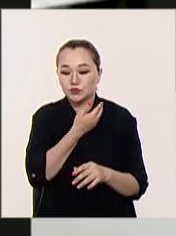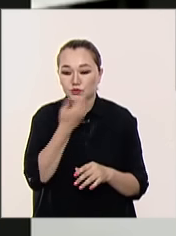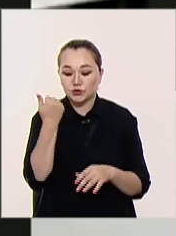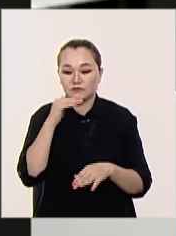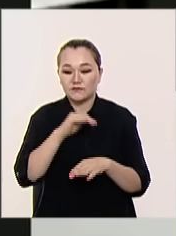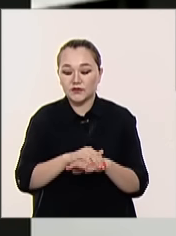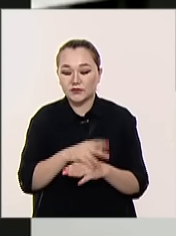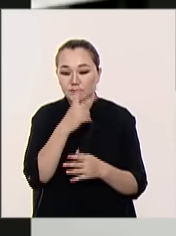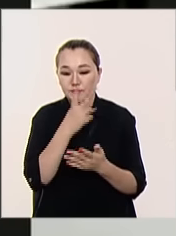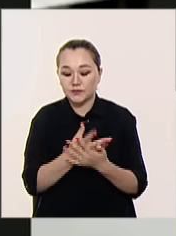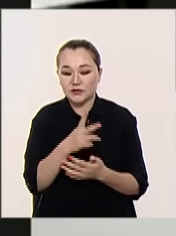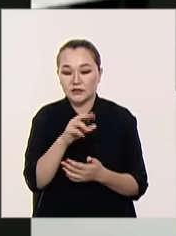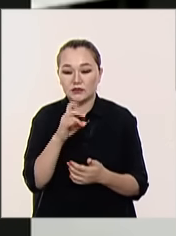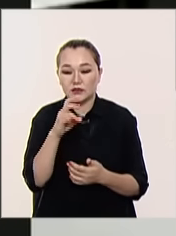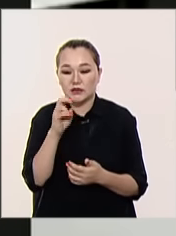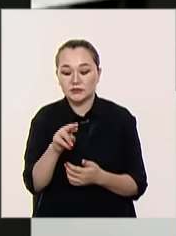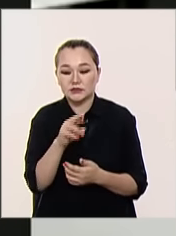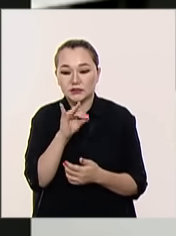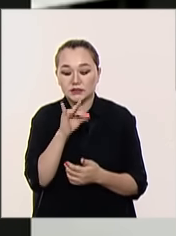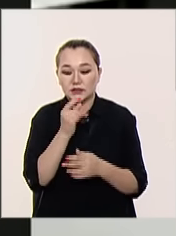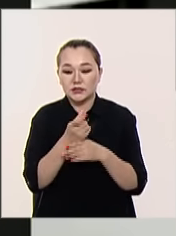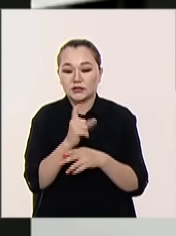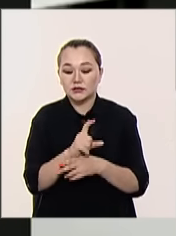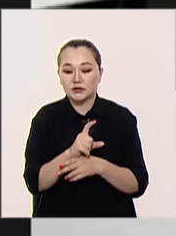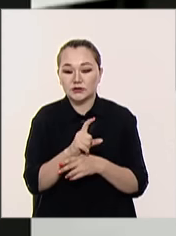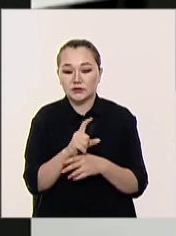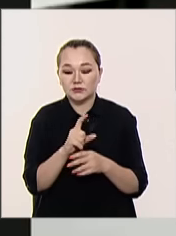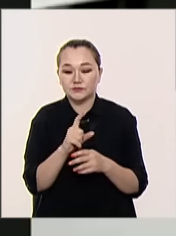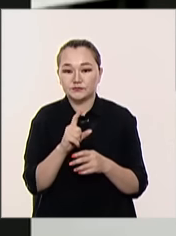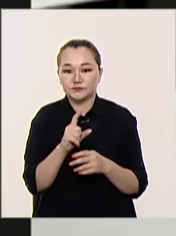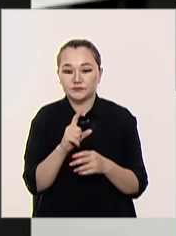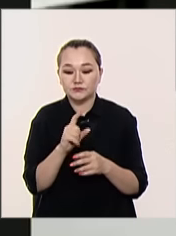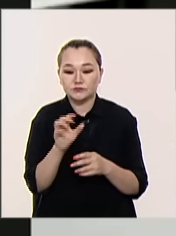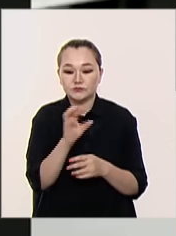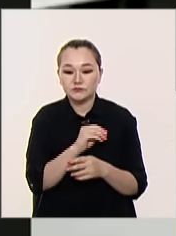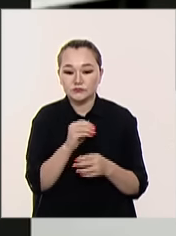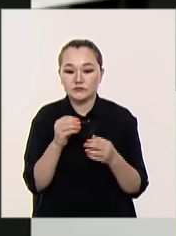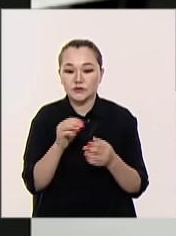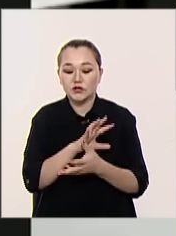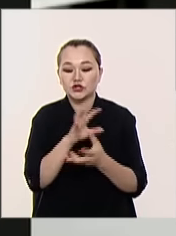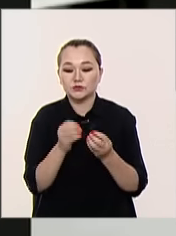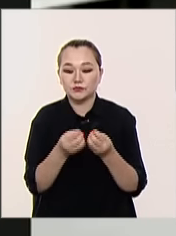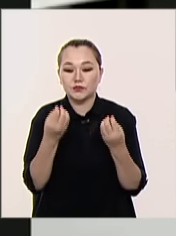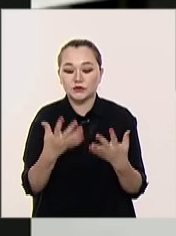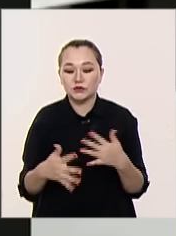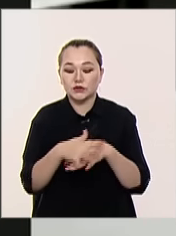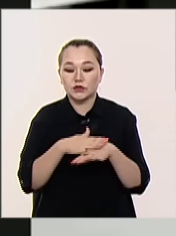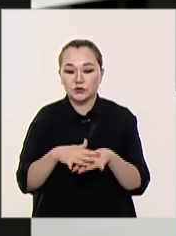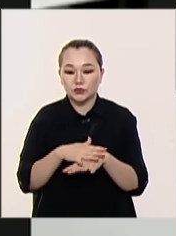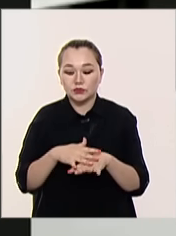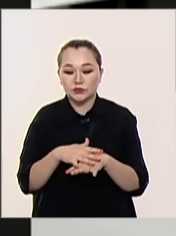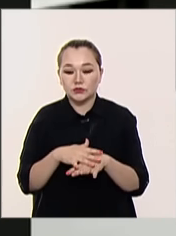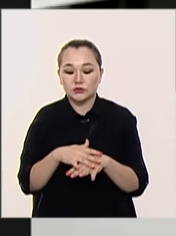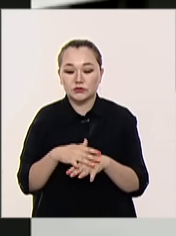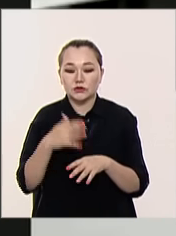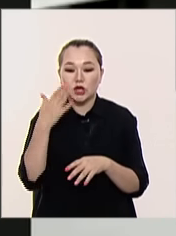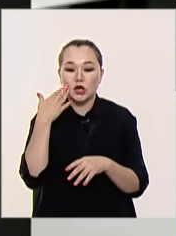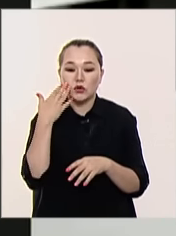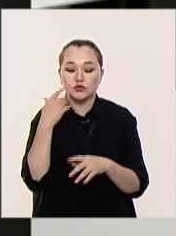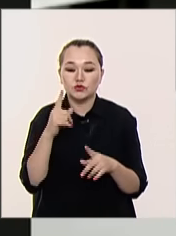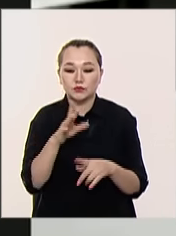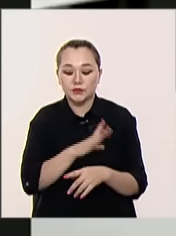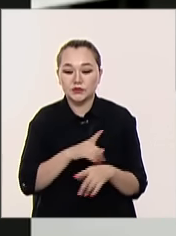отыр. Ол декларация тапсырудың сонымен осы үдерісті жалпы қарапайым халық үшін неғұрлым жаңағы оңай болу